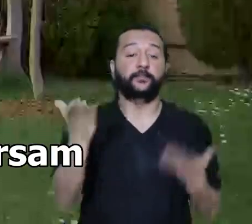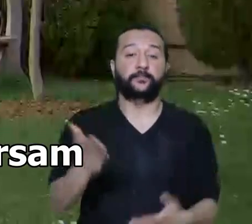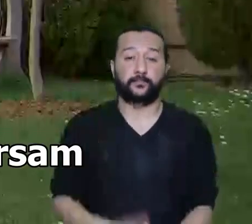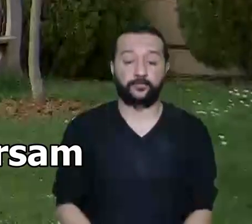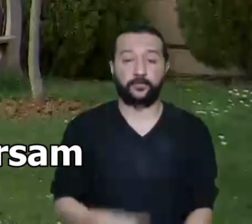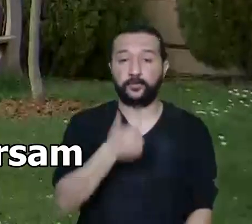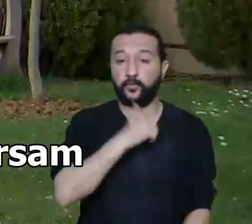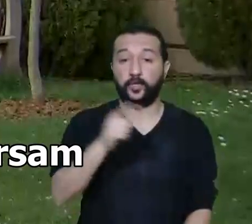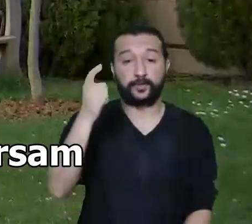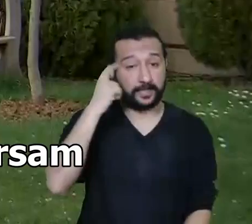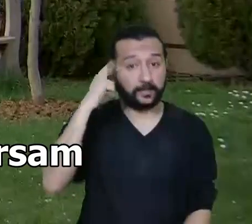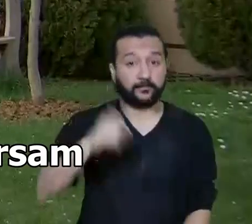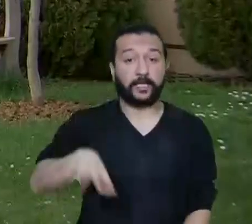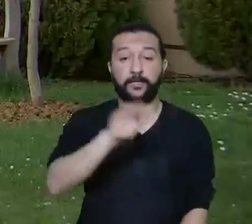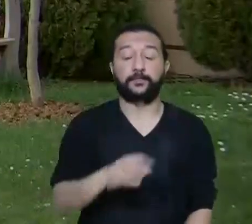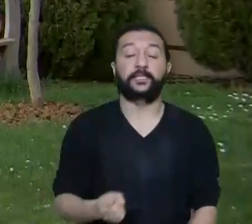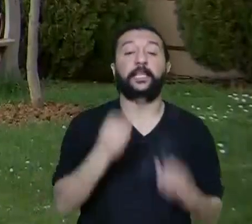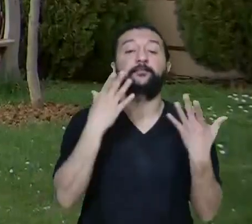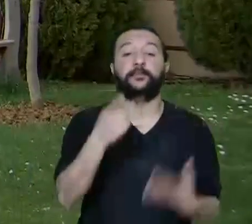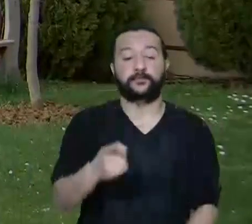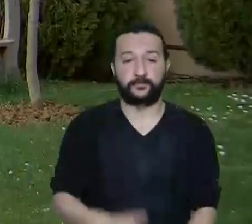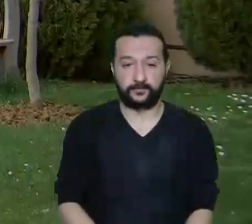muymuş? Şükrü abi tanıyorsan bunların hiçbiri yetmez.